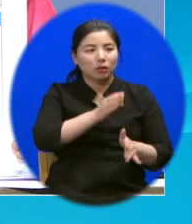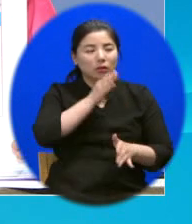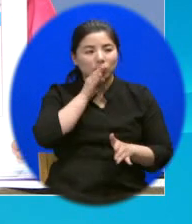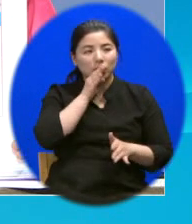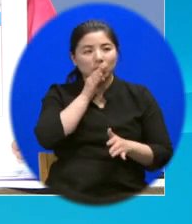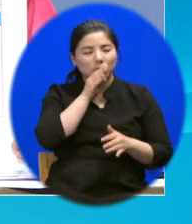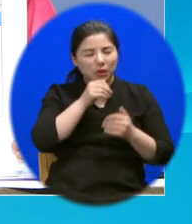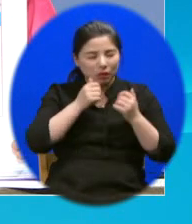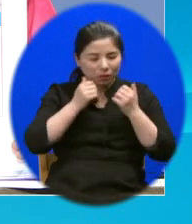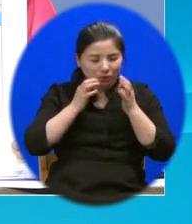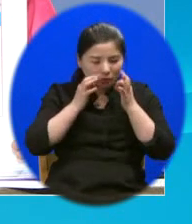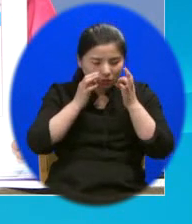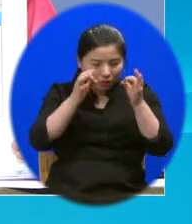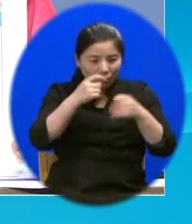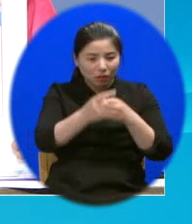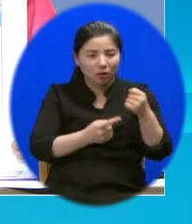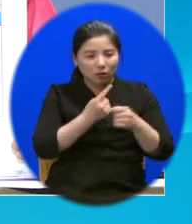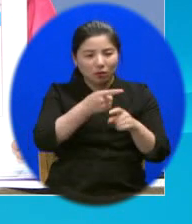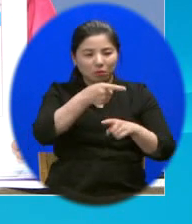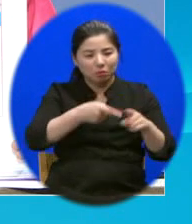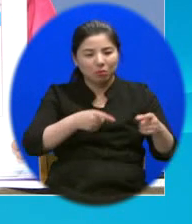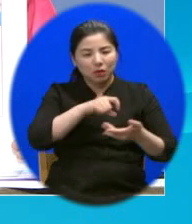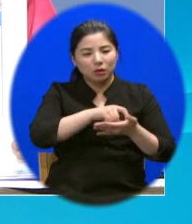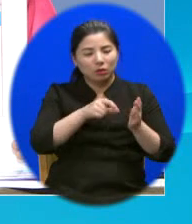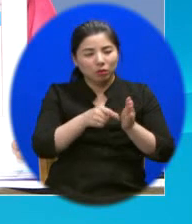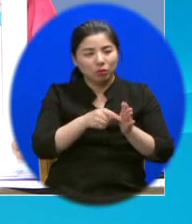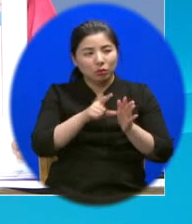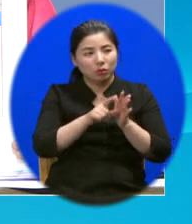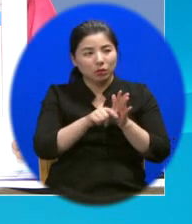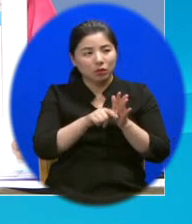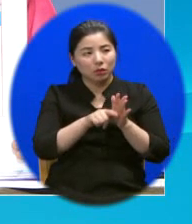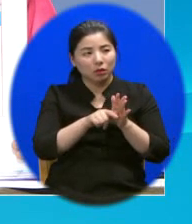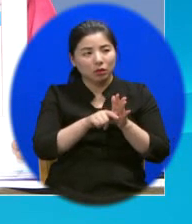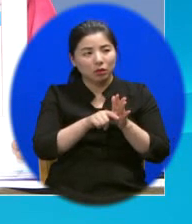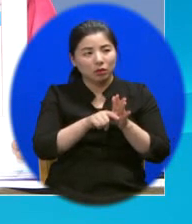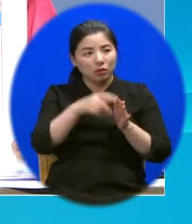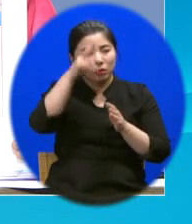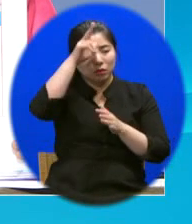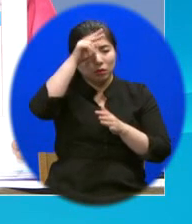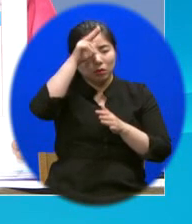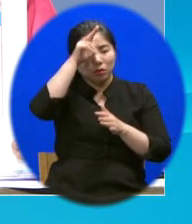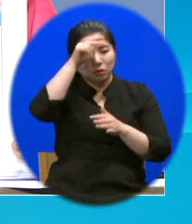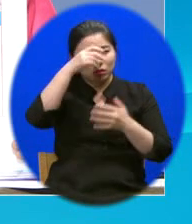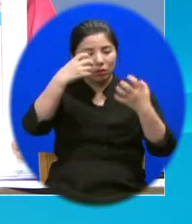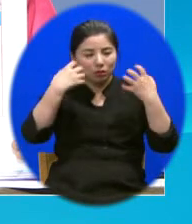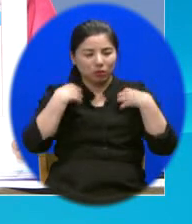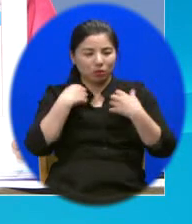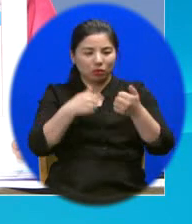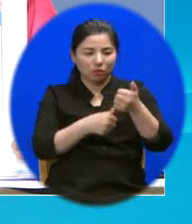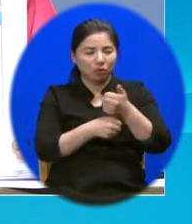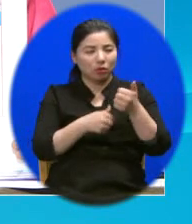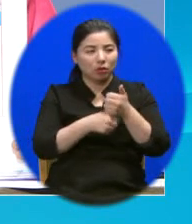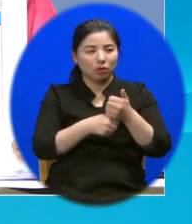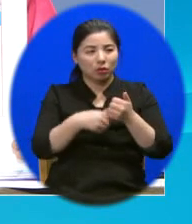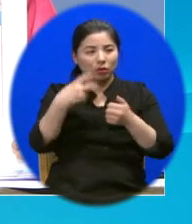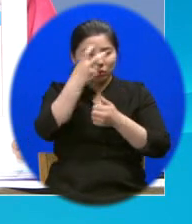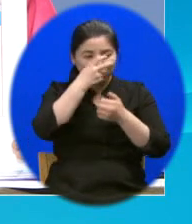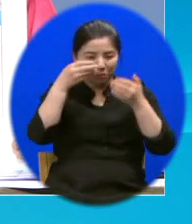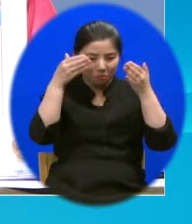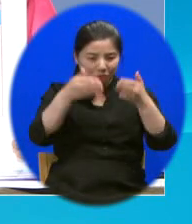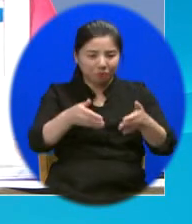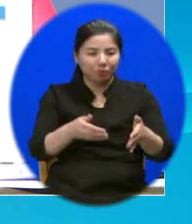전력을 다해서 일 년 반 이라고 하는 시간을 정서적 차장으로 삯꾼 조정의 전념